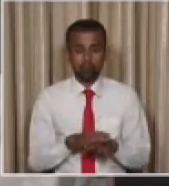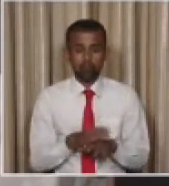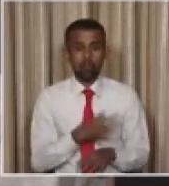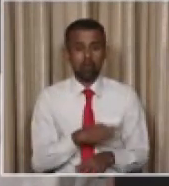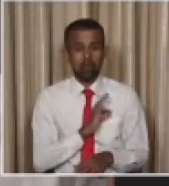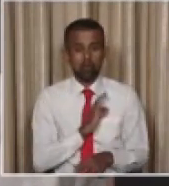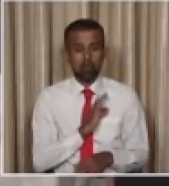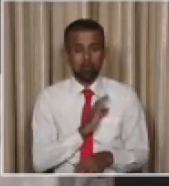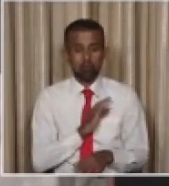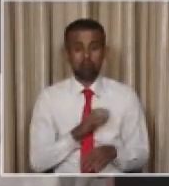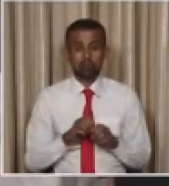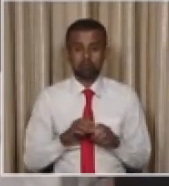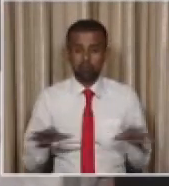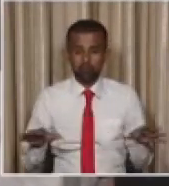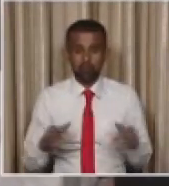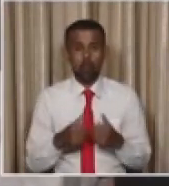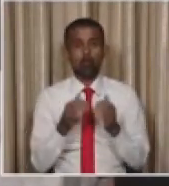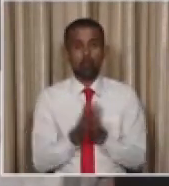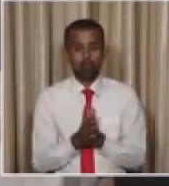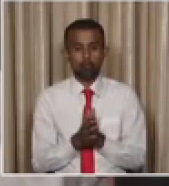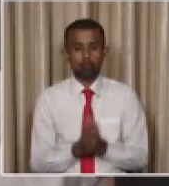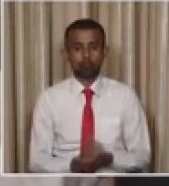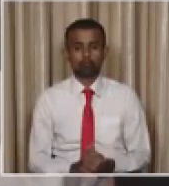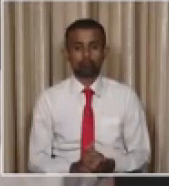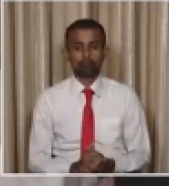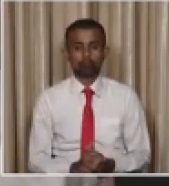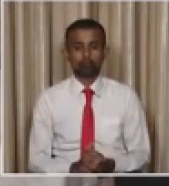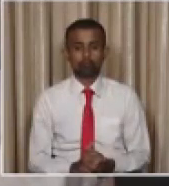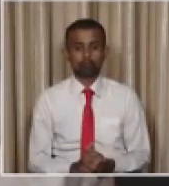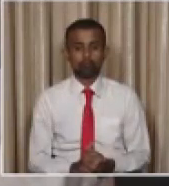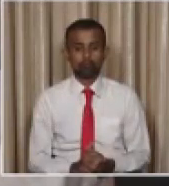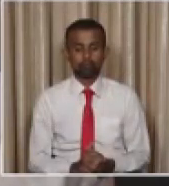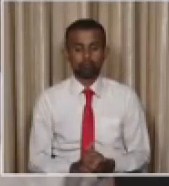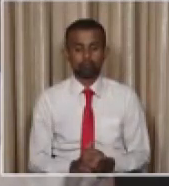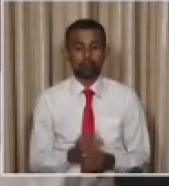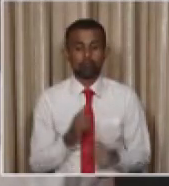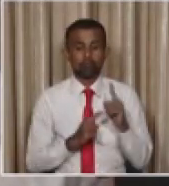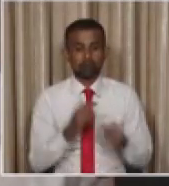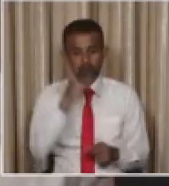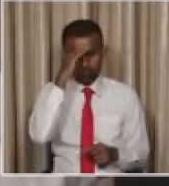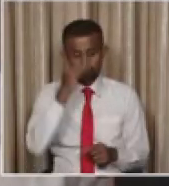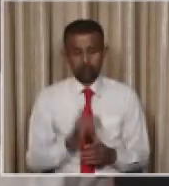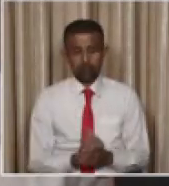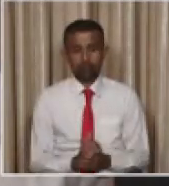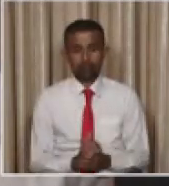වහන්සේලා අතර ඇති කිරීම මේ ඔක්කොම this been defended by this has been taken on